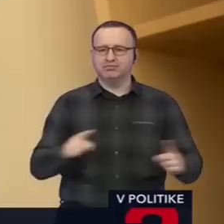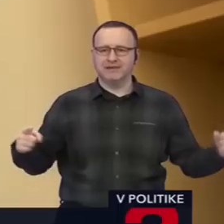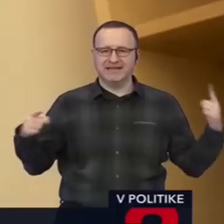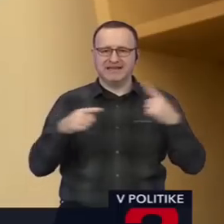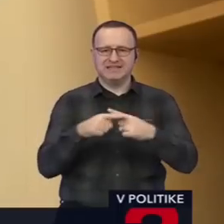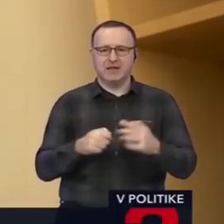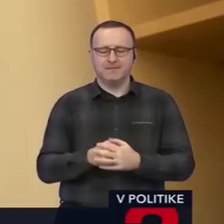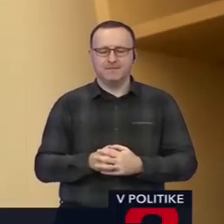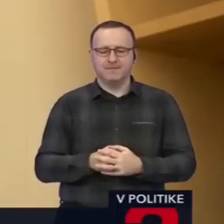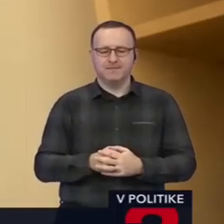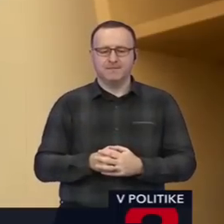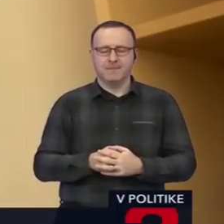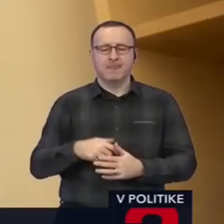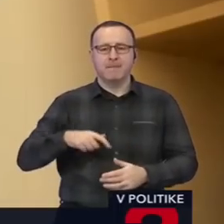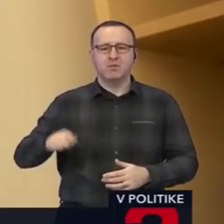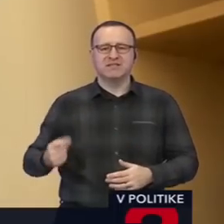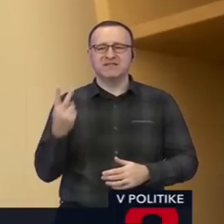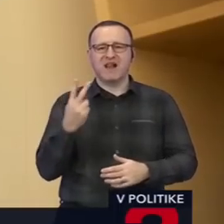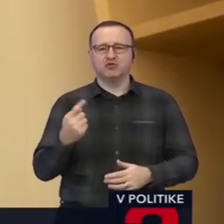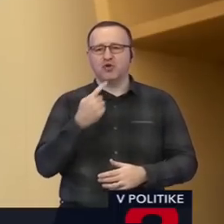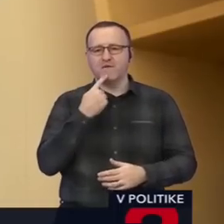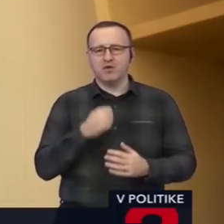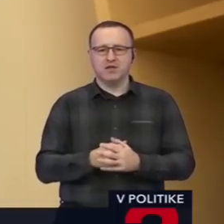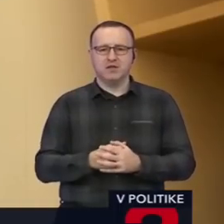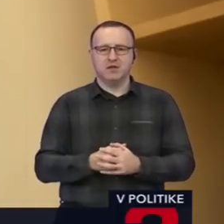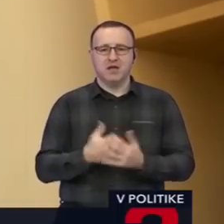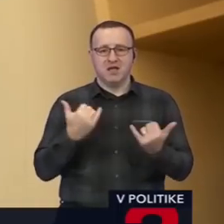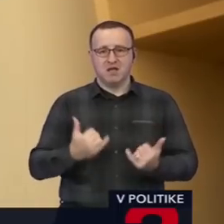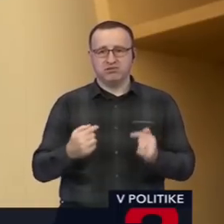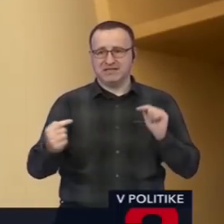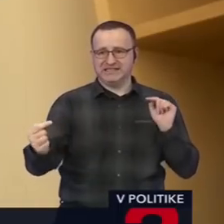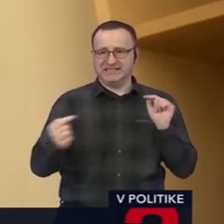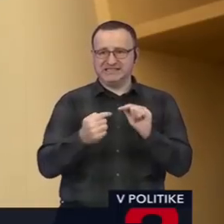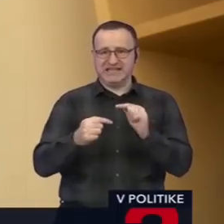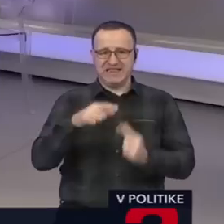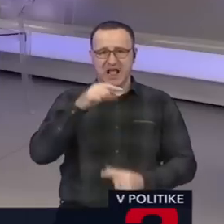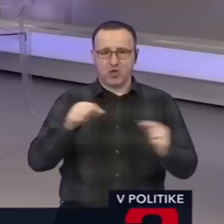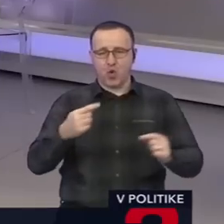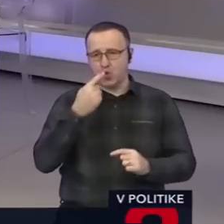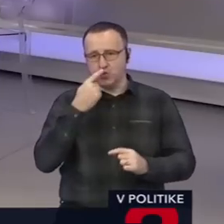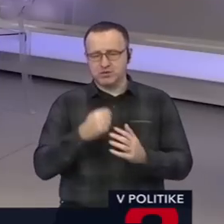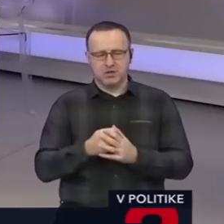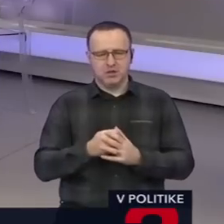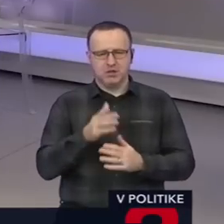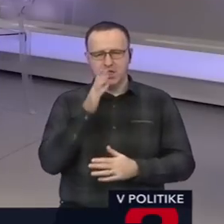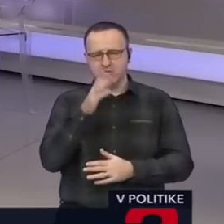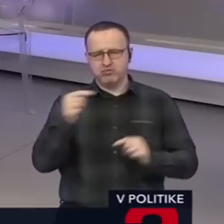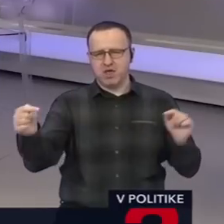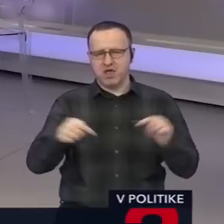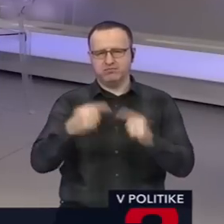Poslanec Valašek hovorí o tom, páni, že meranie síl v tomto prípade nehrozí. Tá